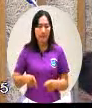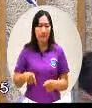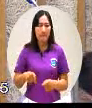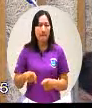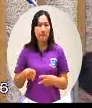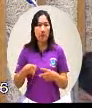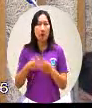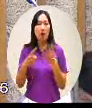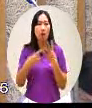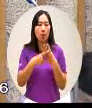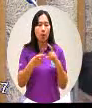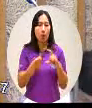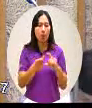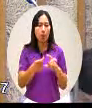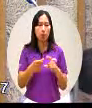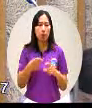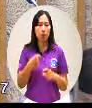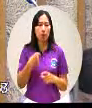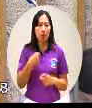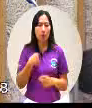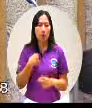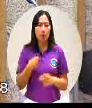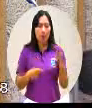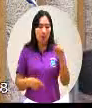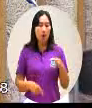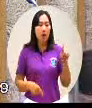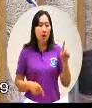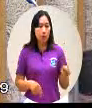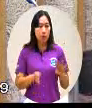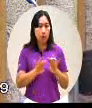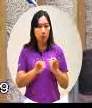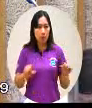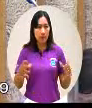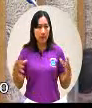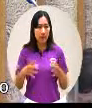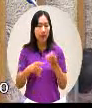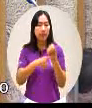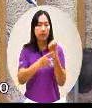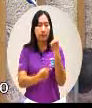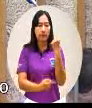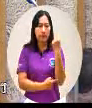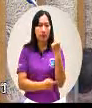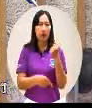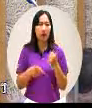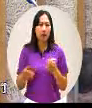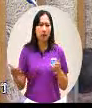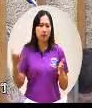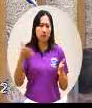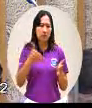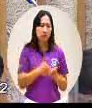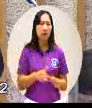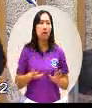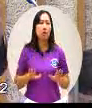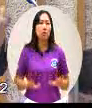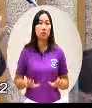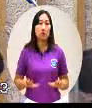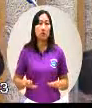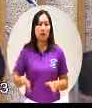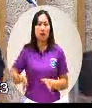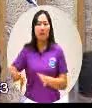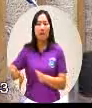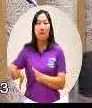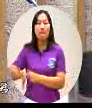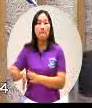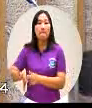要新准嘛，伊嘛要有就地合法，这是历史的规定啦。啊，发展到今天，那有些旁边都已经盖起